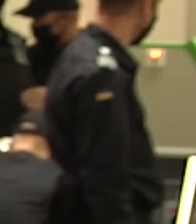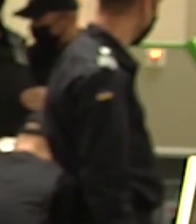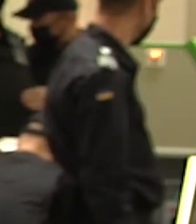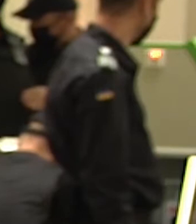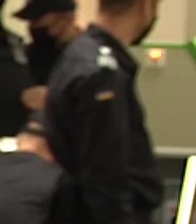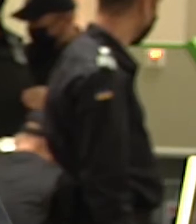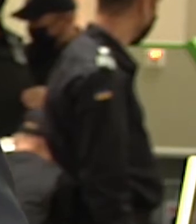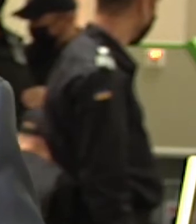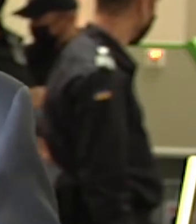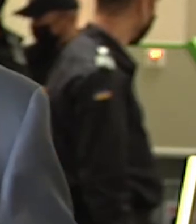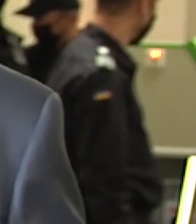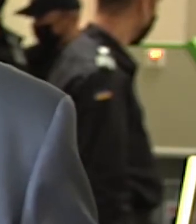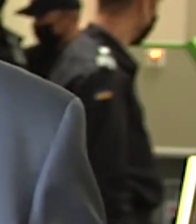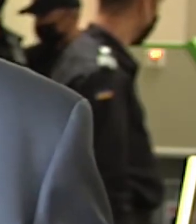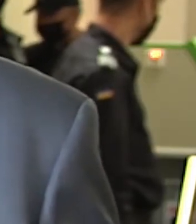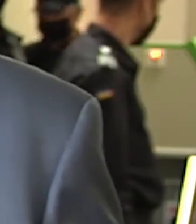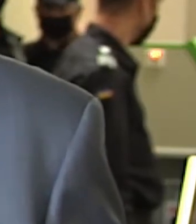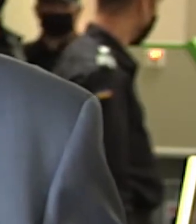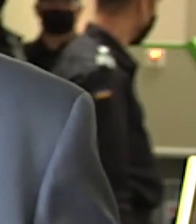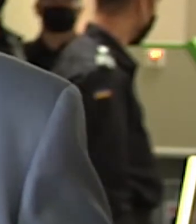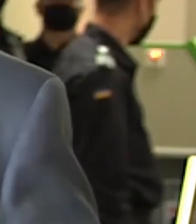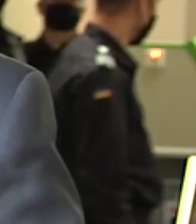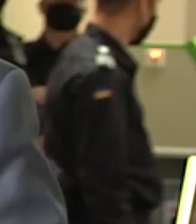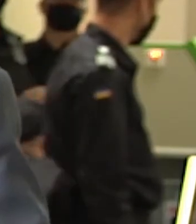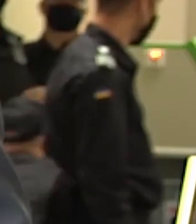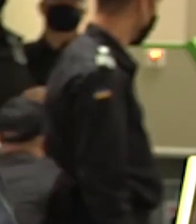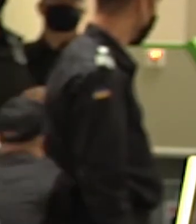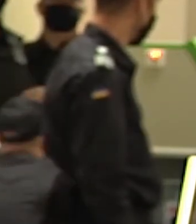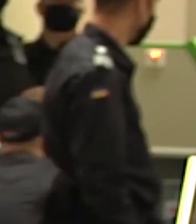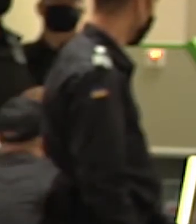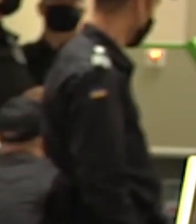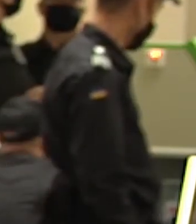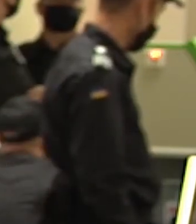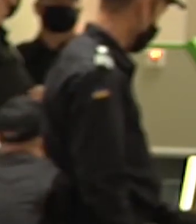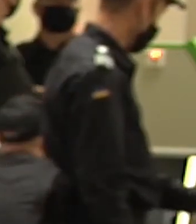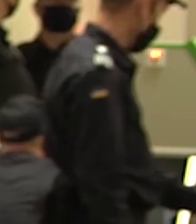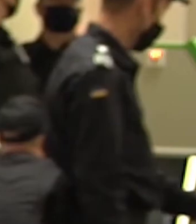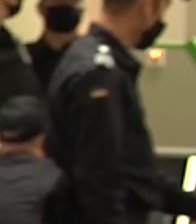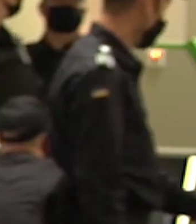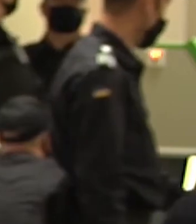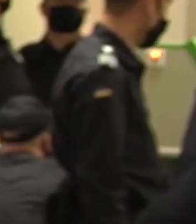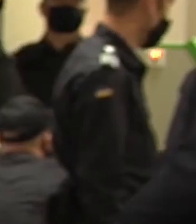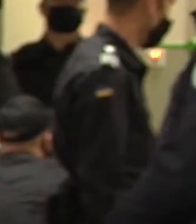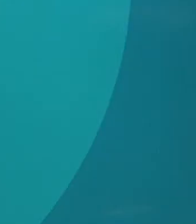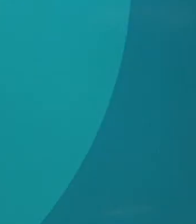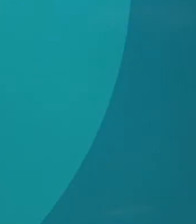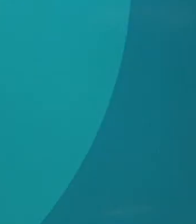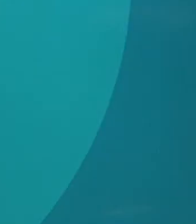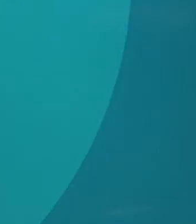про підозру, будь ласка, збирайте докази її винуватості або причетності без допомоги цієї